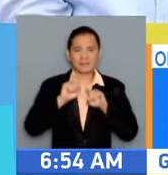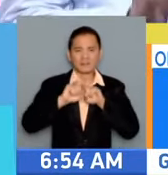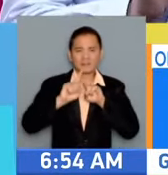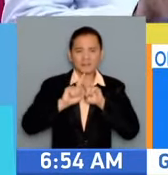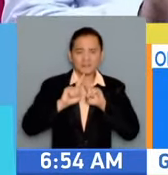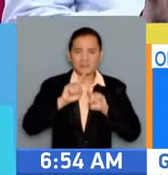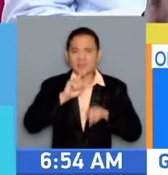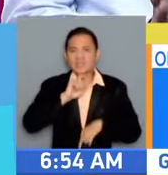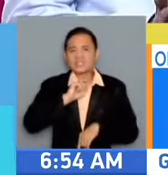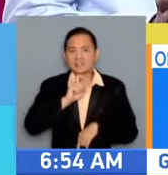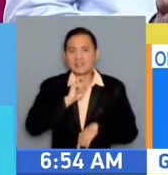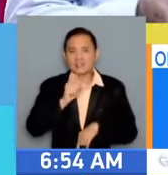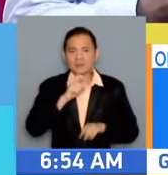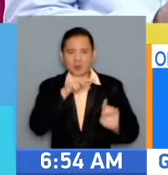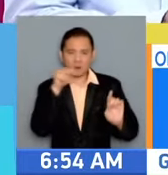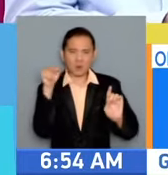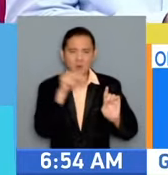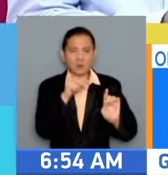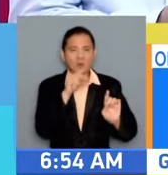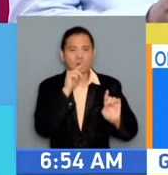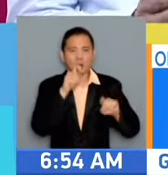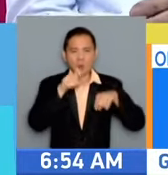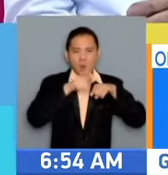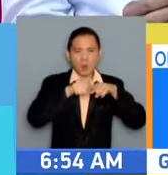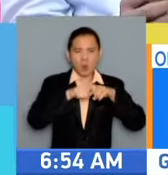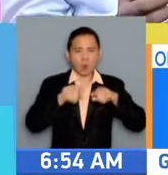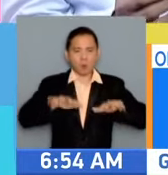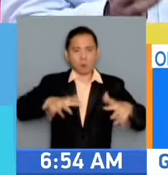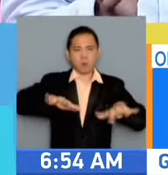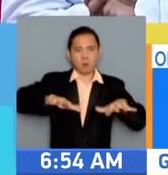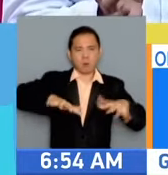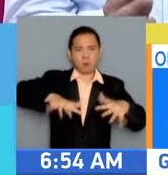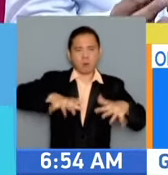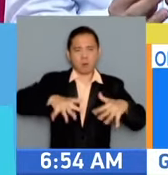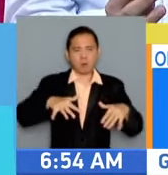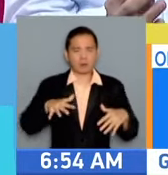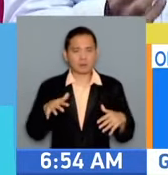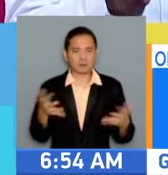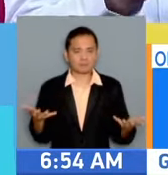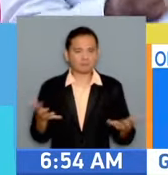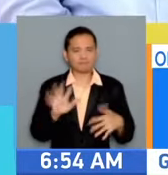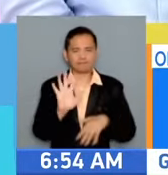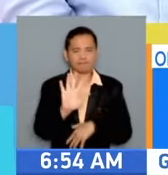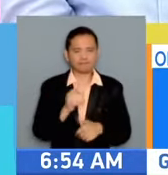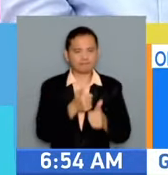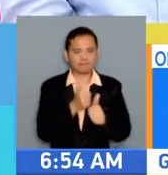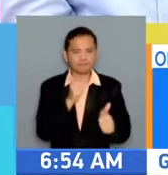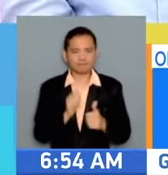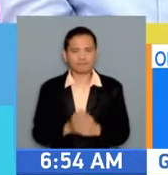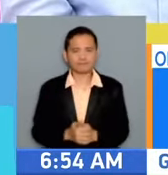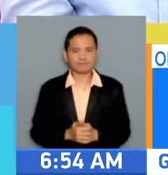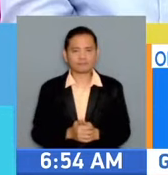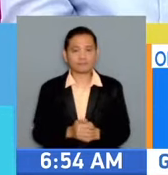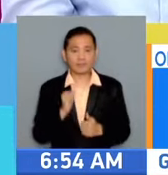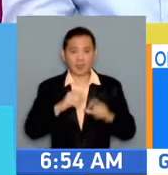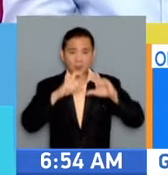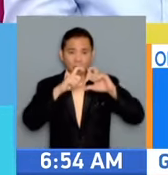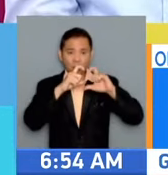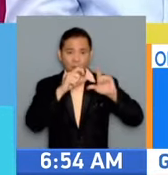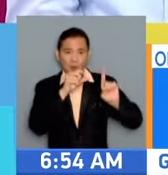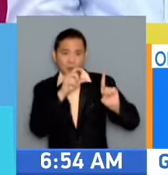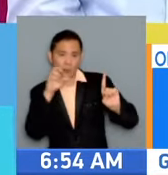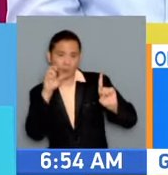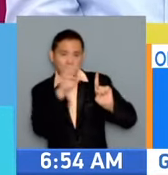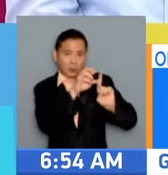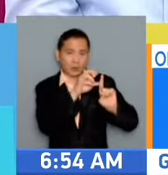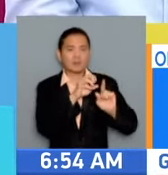ng ma-electrocute sila or makukuryente. So, yan po yung mga, isa po to sa magandang safety device para po maiwasan